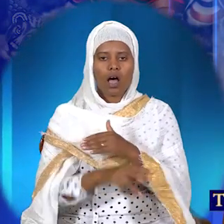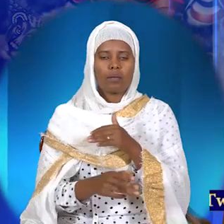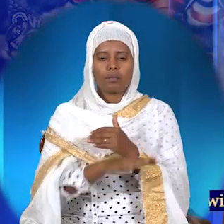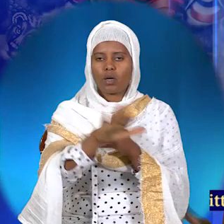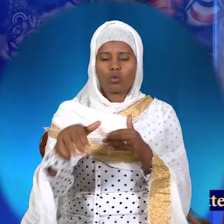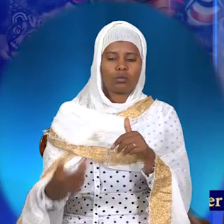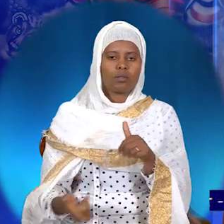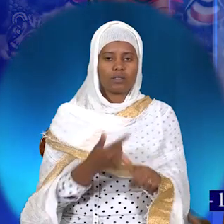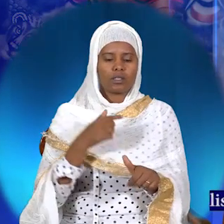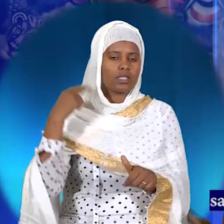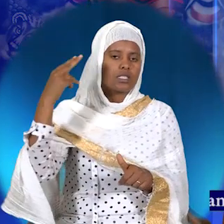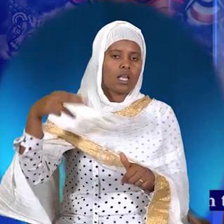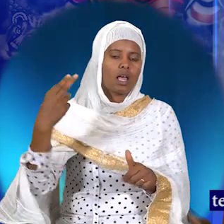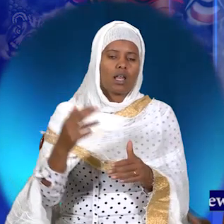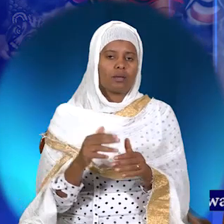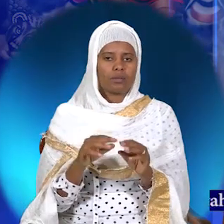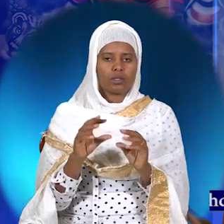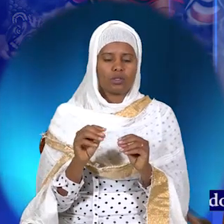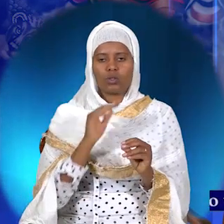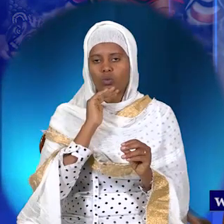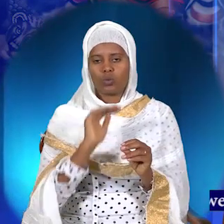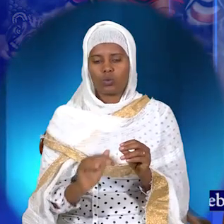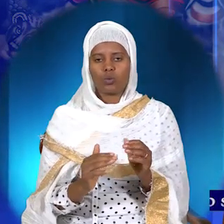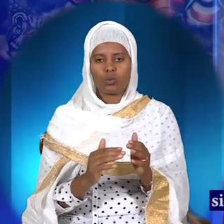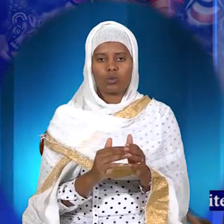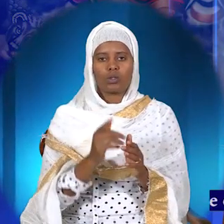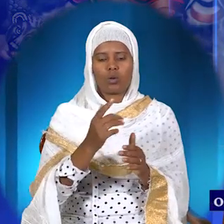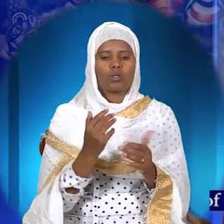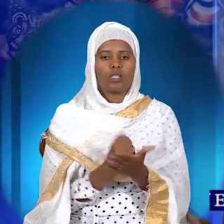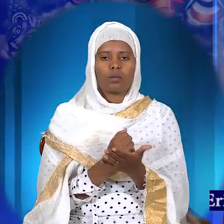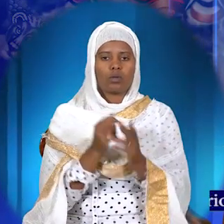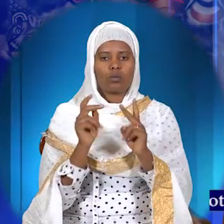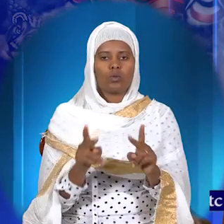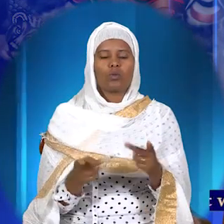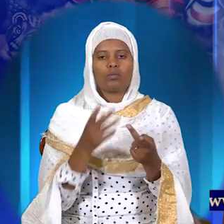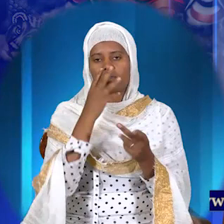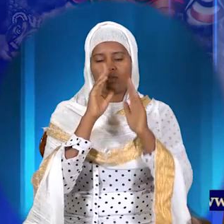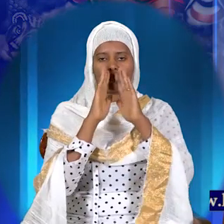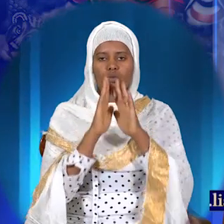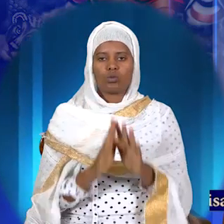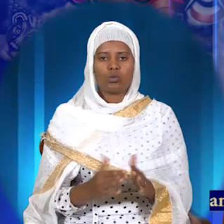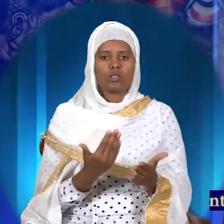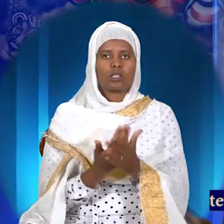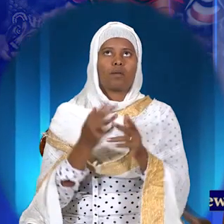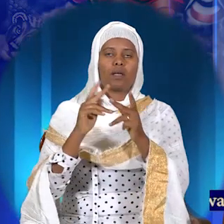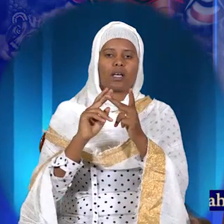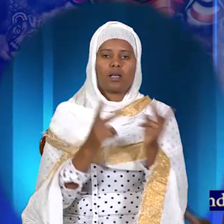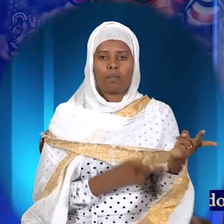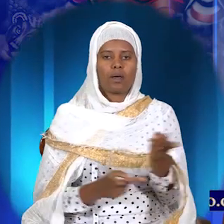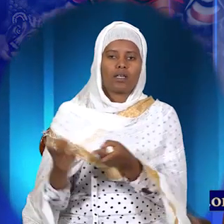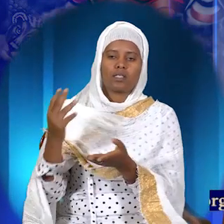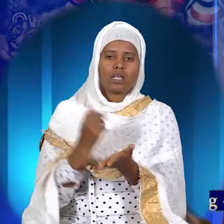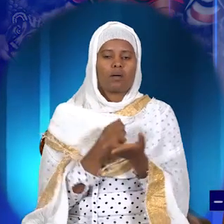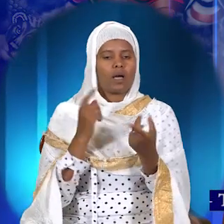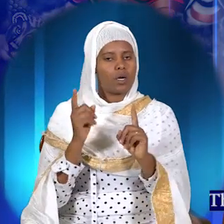ኣብ ናይ ኩሉ መጀመርታ እዩ። ንዘለኣለም ቀዳማዊ ዝኾነ ወልዲ ድማ ካብኡ ተረኽበ። ከምኡ ድማ መንፈስ ቅዱስ ካብ ናይ